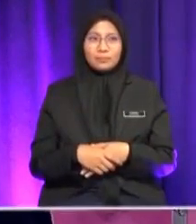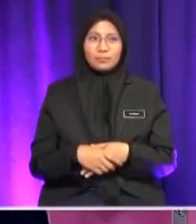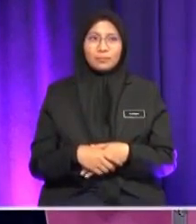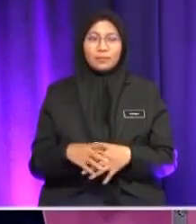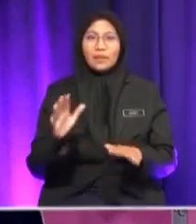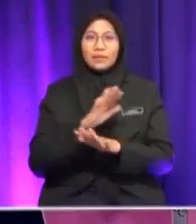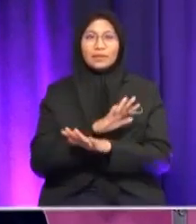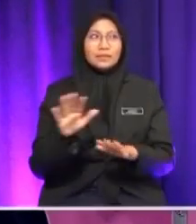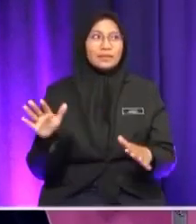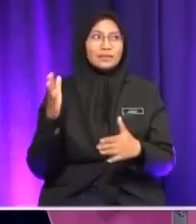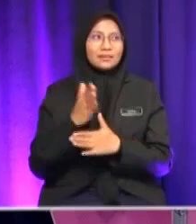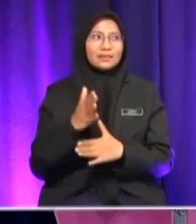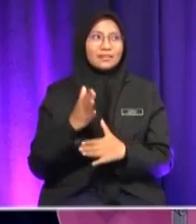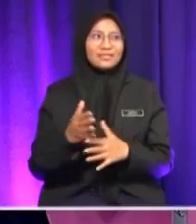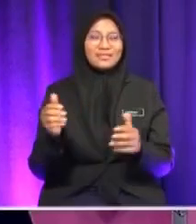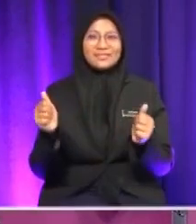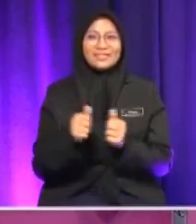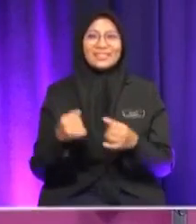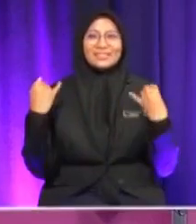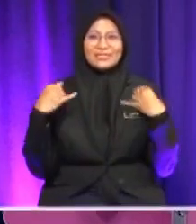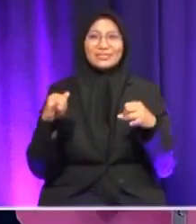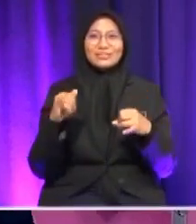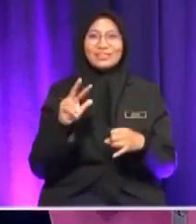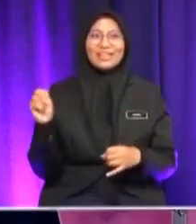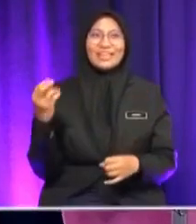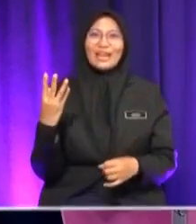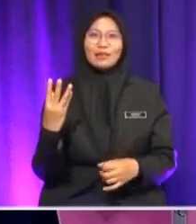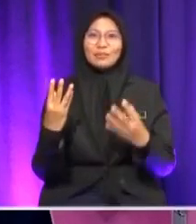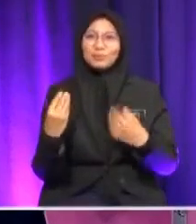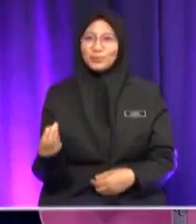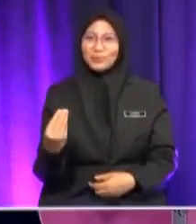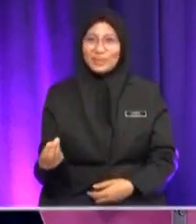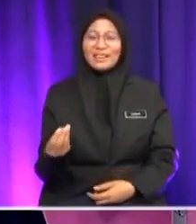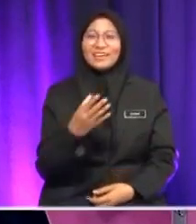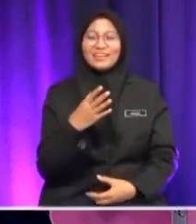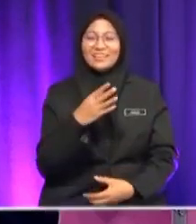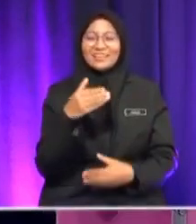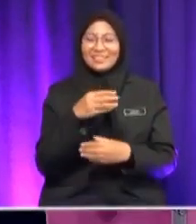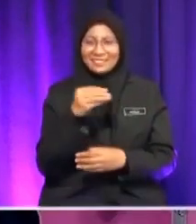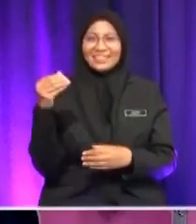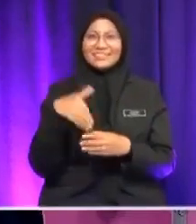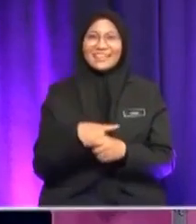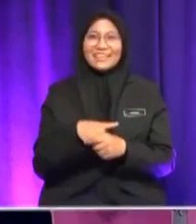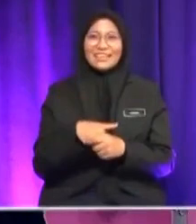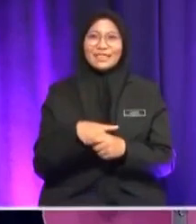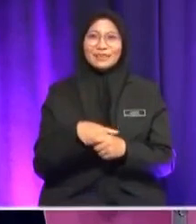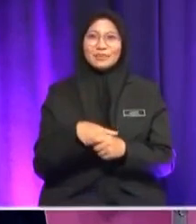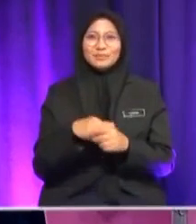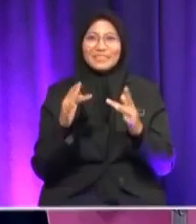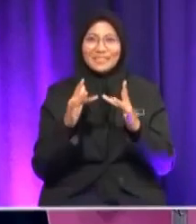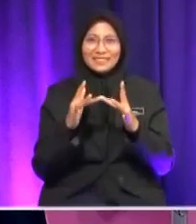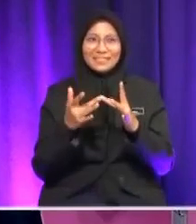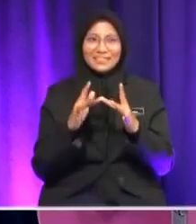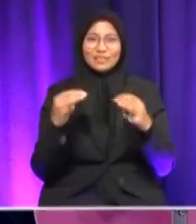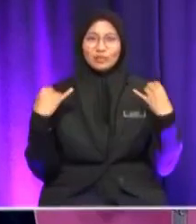tidak terpengaruh dengan jualan murah dan jualan dalam talian. Yang menjadi masalah sekarang, ramai